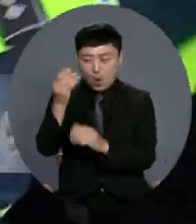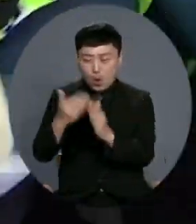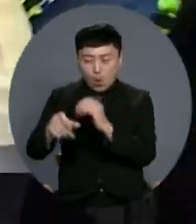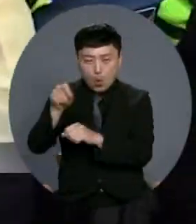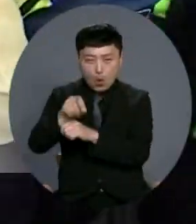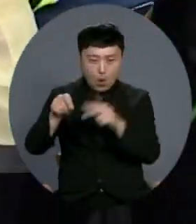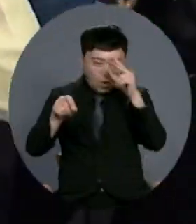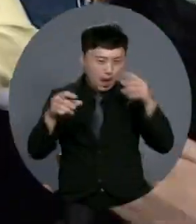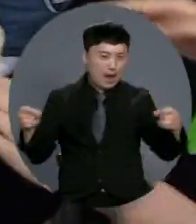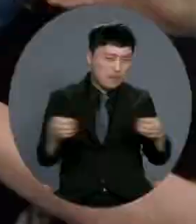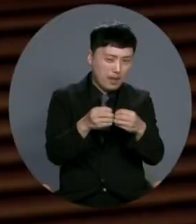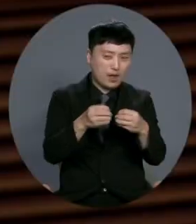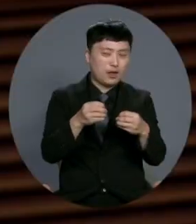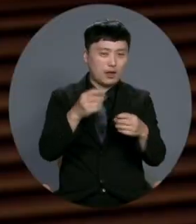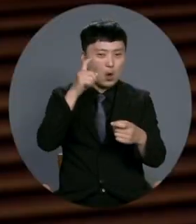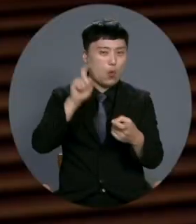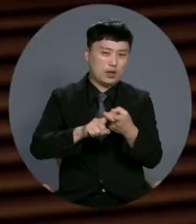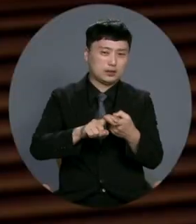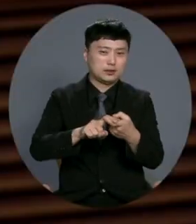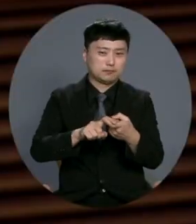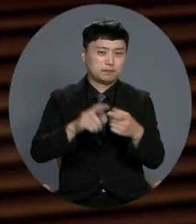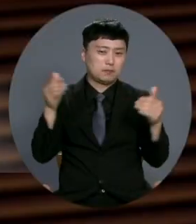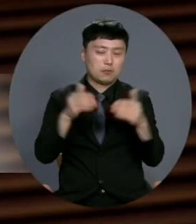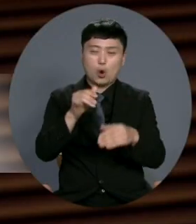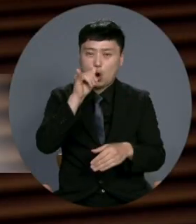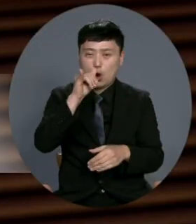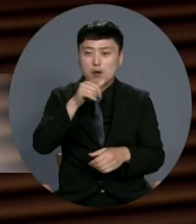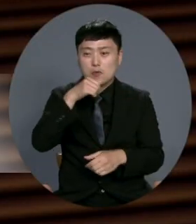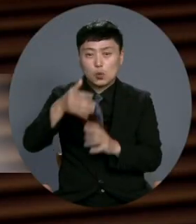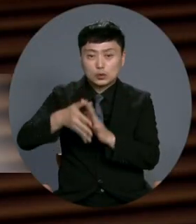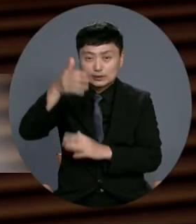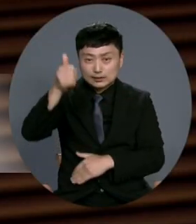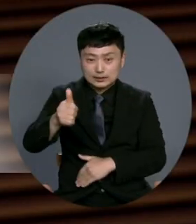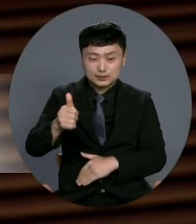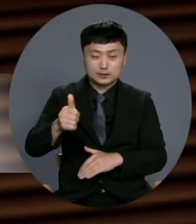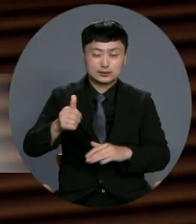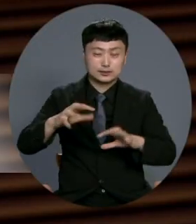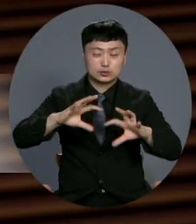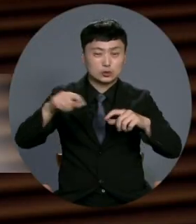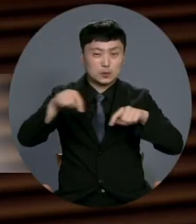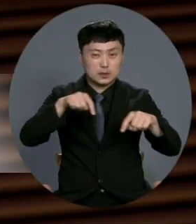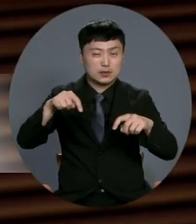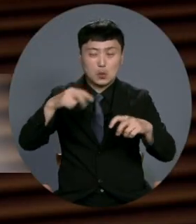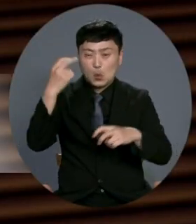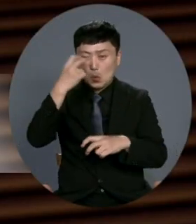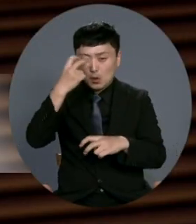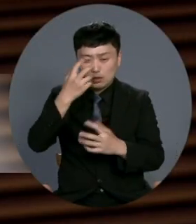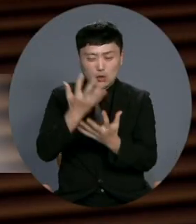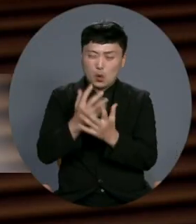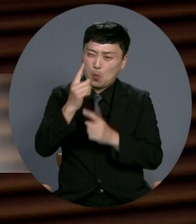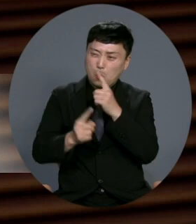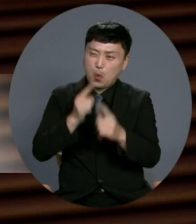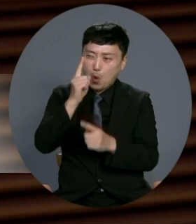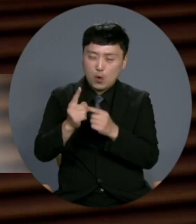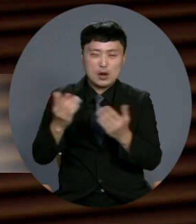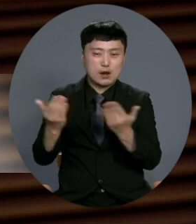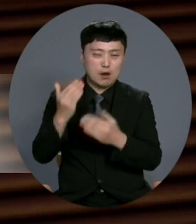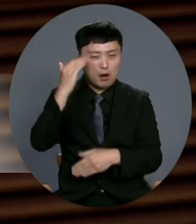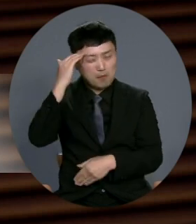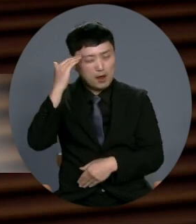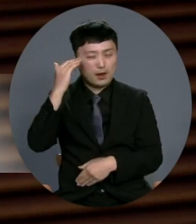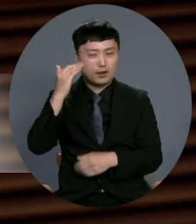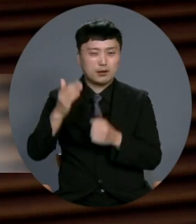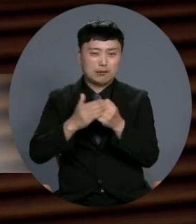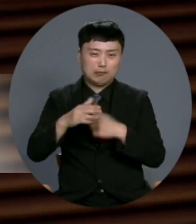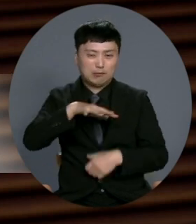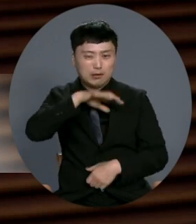뜨거운 관심사입니다. 홍준표 시장은 국정감사 자료 제출 요구로 시정이 마비될 지경이라며 불만을